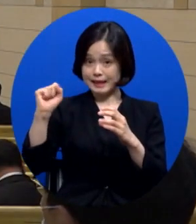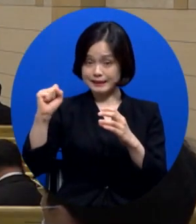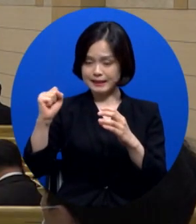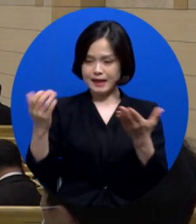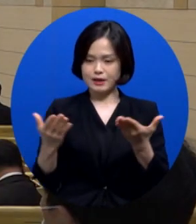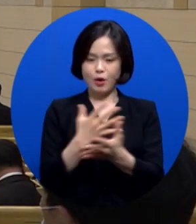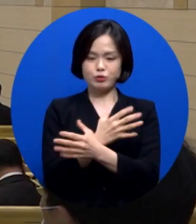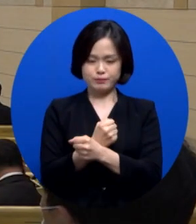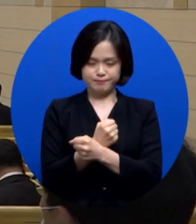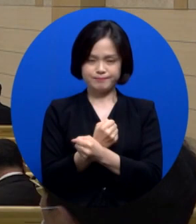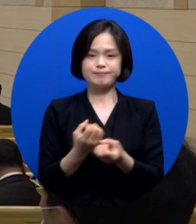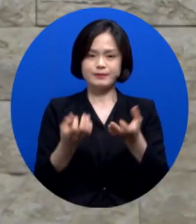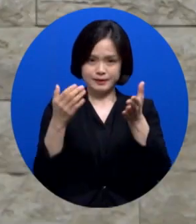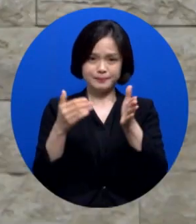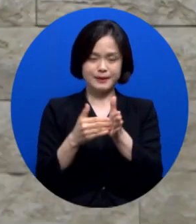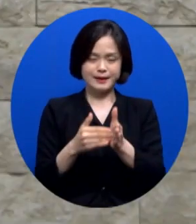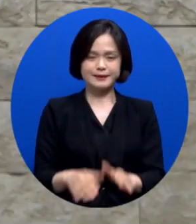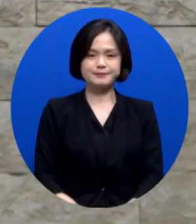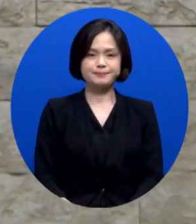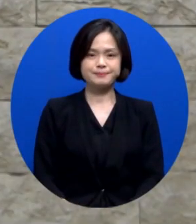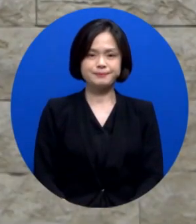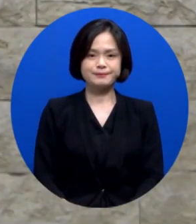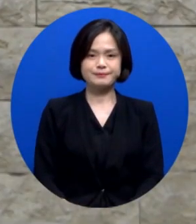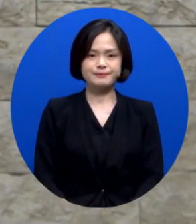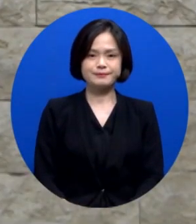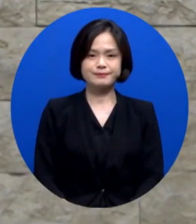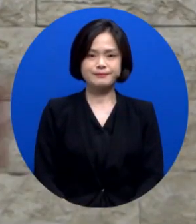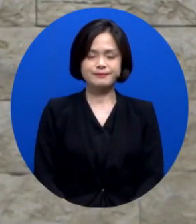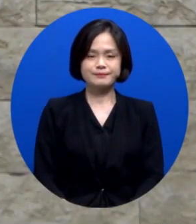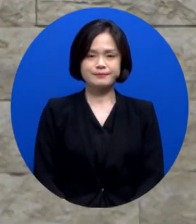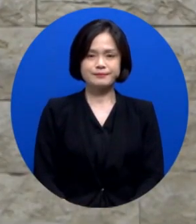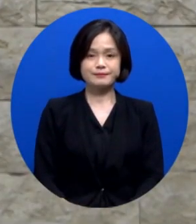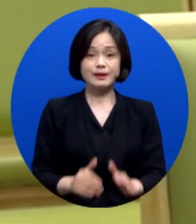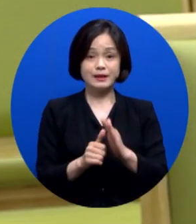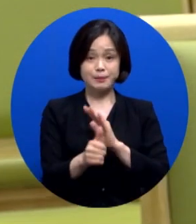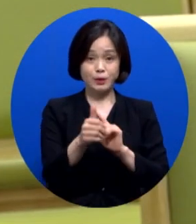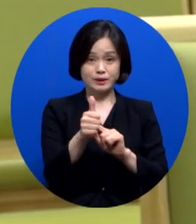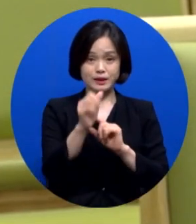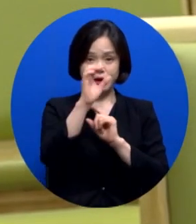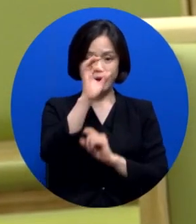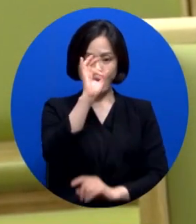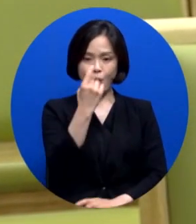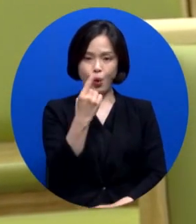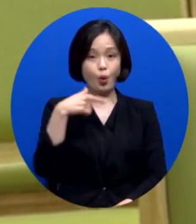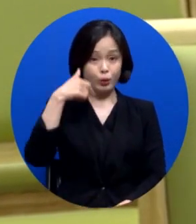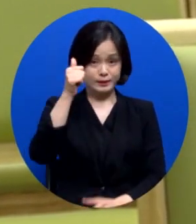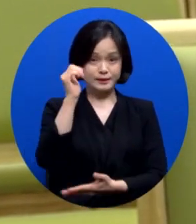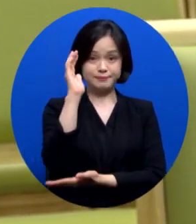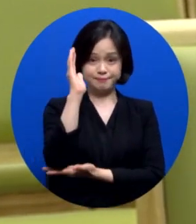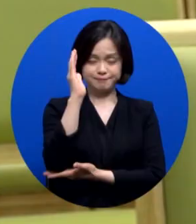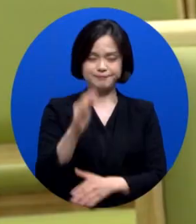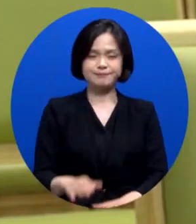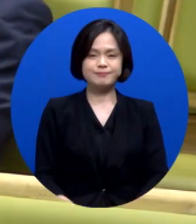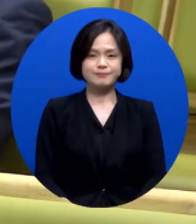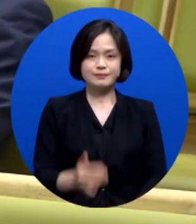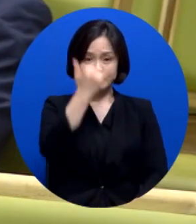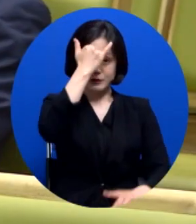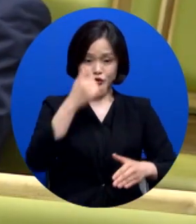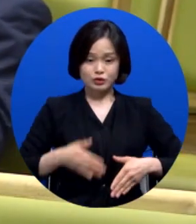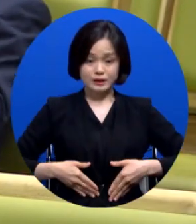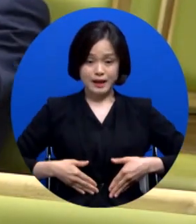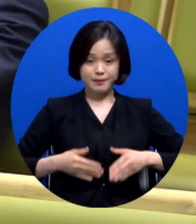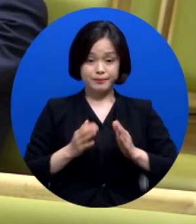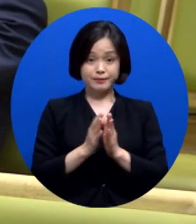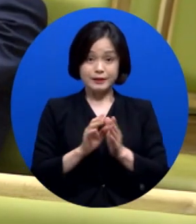협약식에 앞서 말씀을 전한 충 난 기록표 추면 앞에 대표회장 5종 설 목사는 충 난 기독교 총 연합회 가